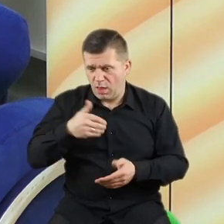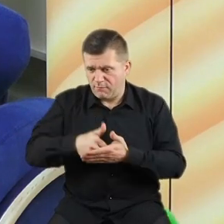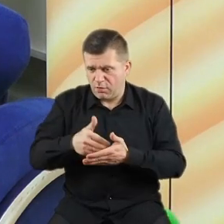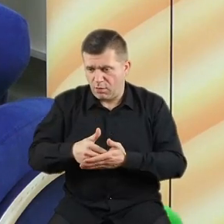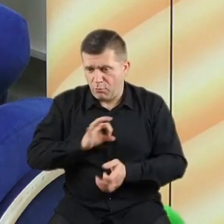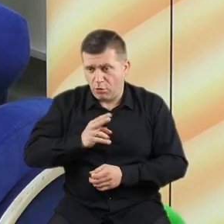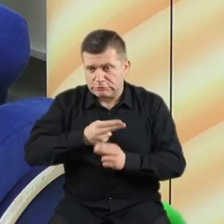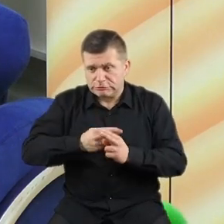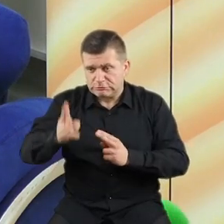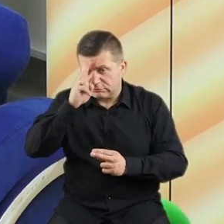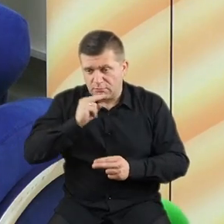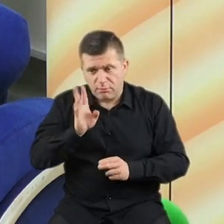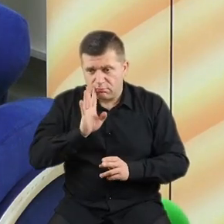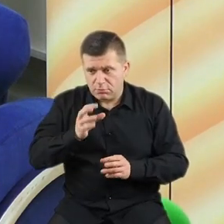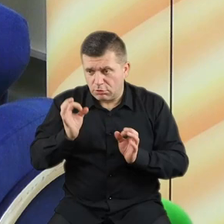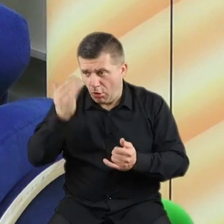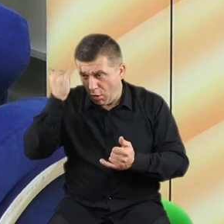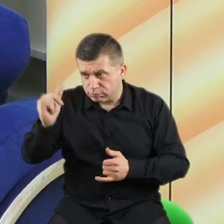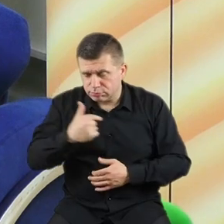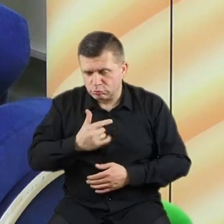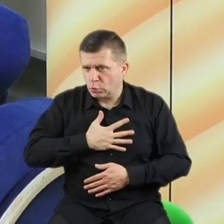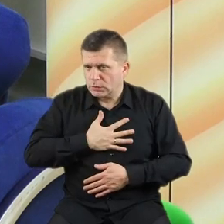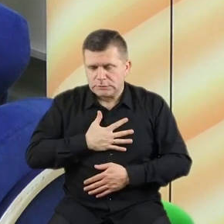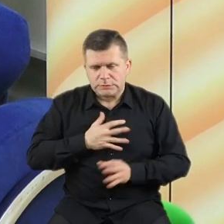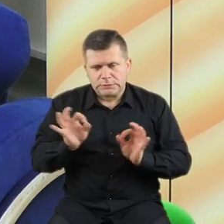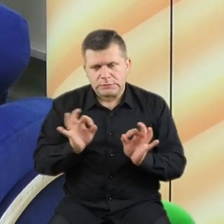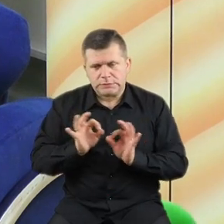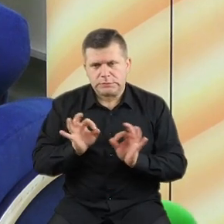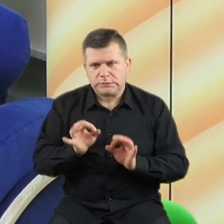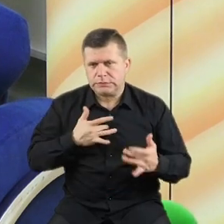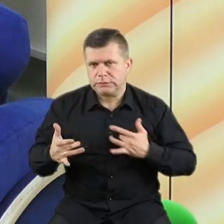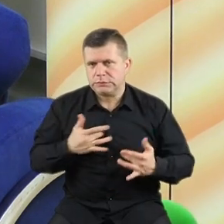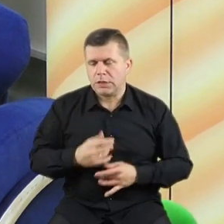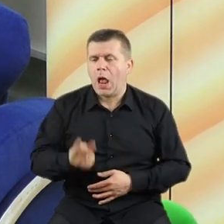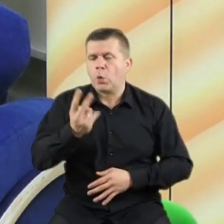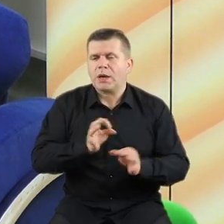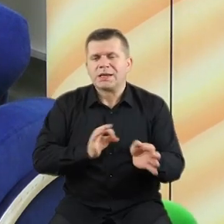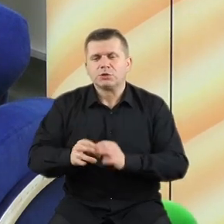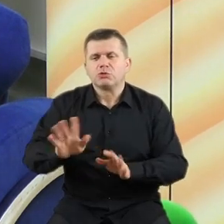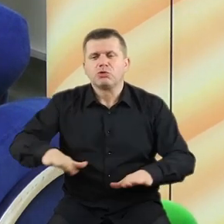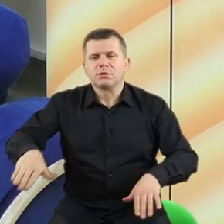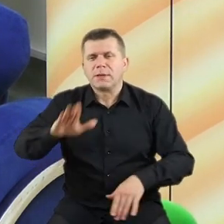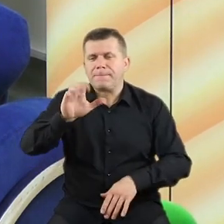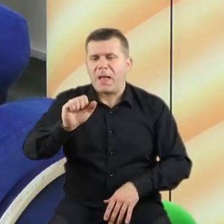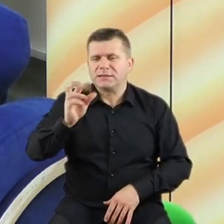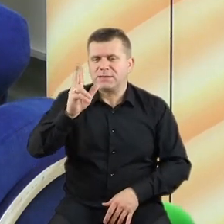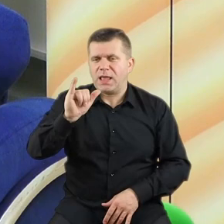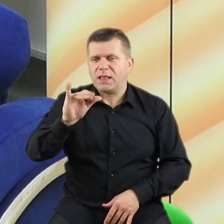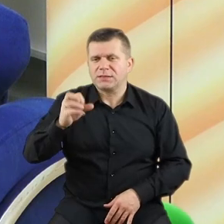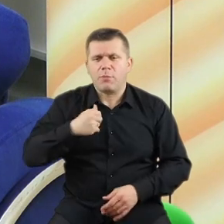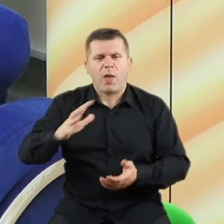są wychowani nie przez swoje rodziny. To są prawdziwe dramaty. A druga historia, ona do mnie napisała, to jest historia dzieci baskijskich, które